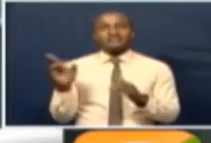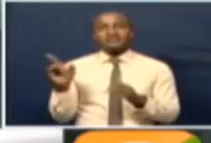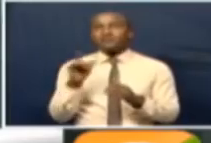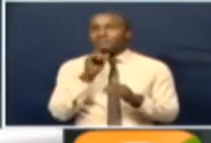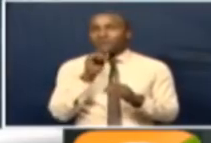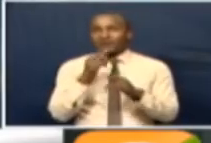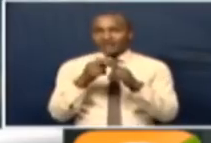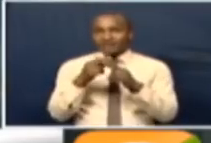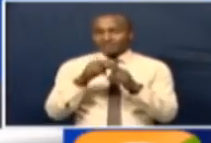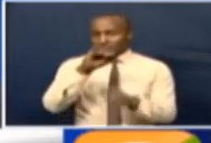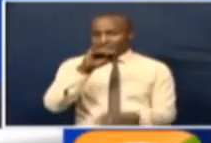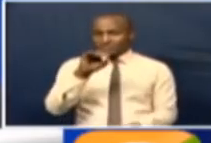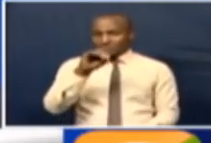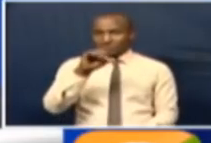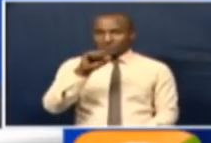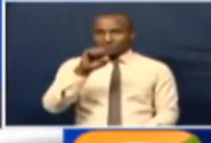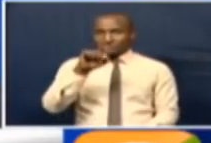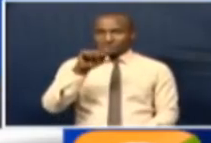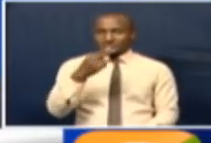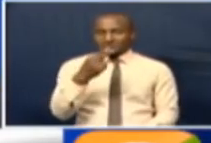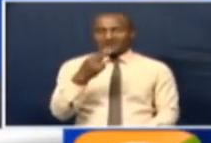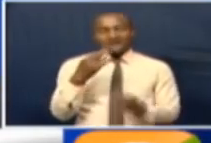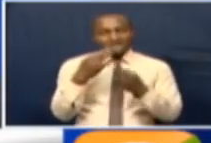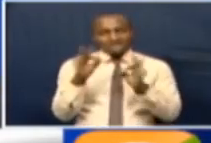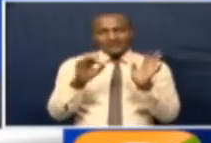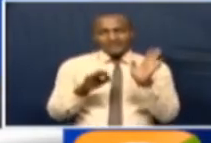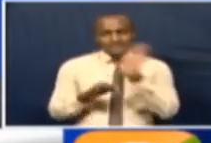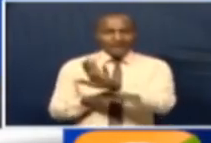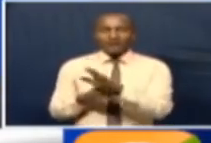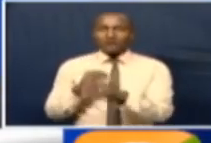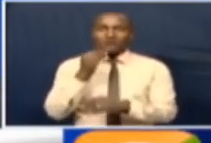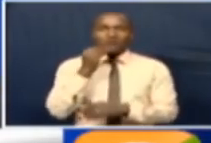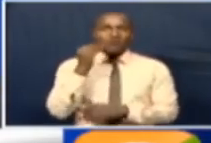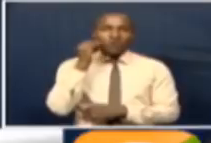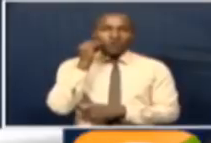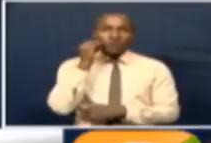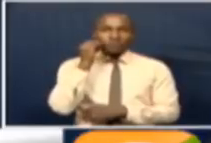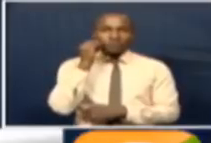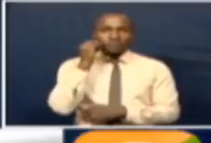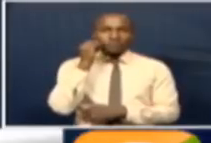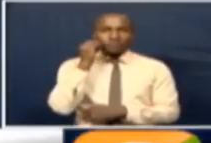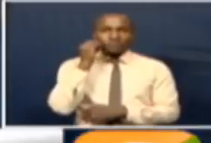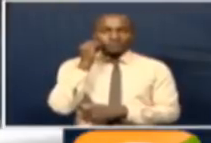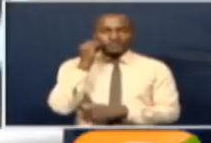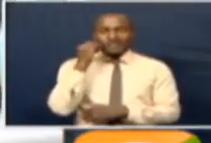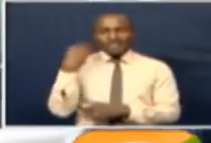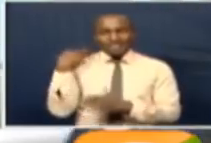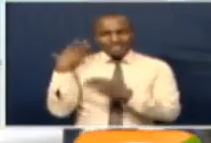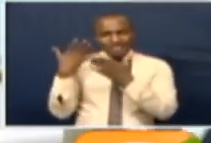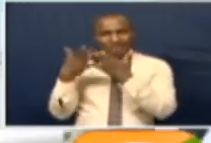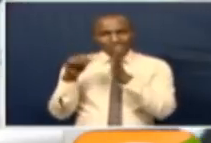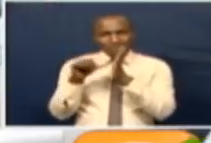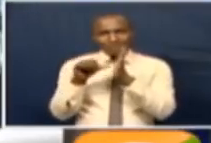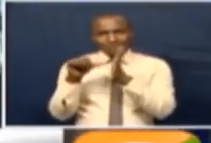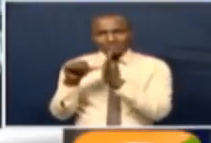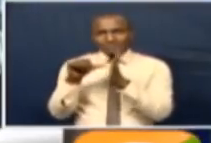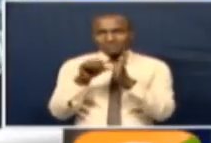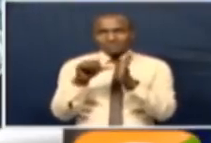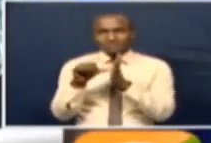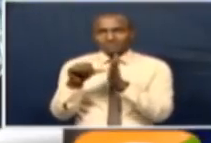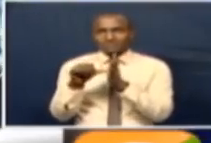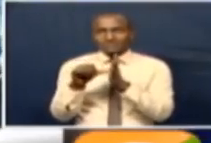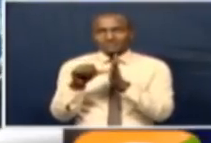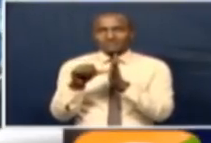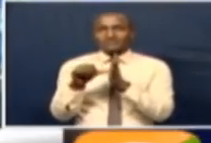Theuri sasa yupo huru kujiunga na familia yake. Baada ya misukosuko mingi iliyoikumba hospitali kuu